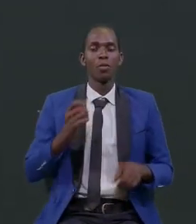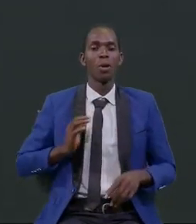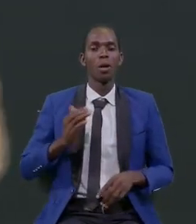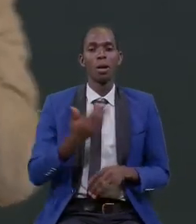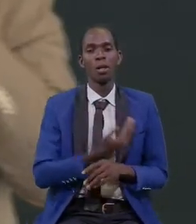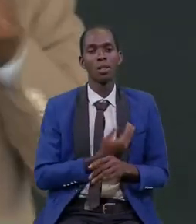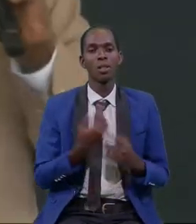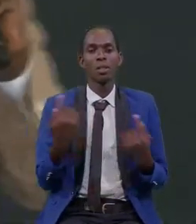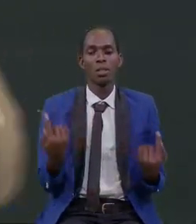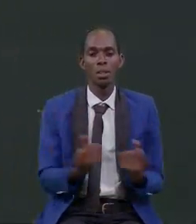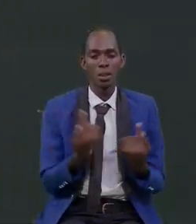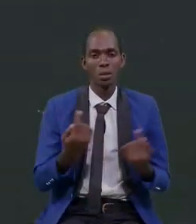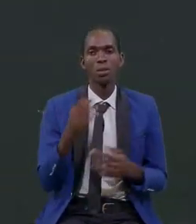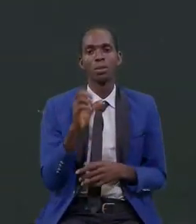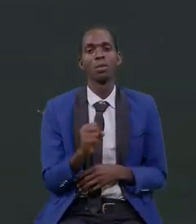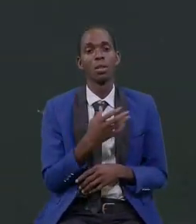de nos péchés.